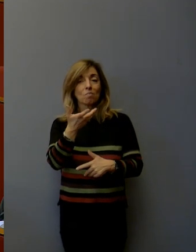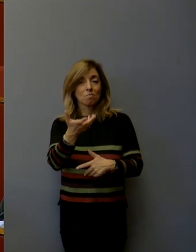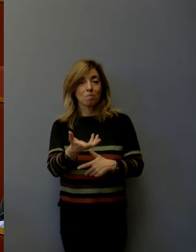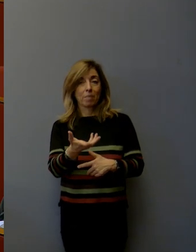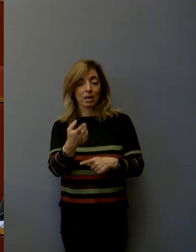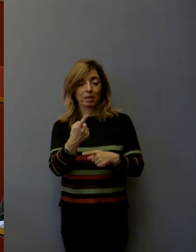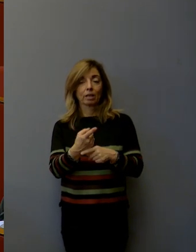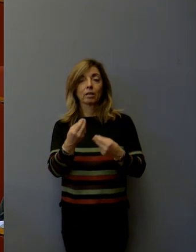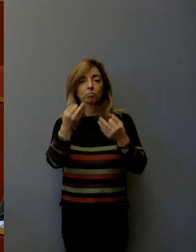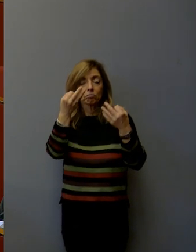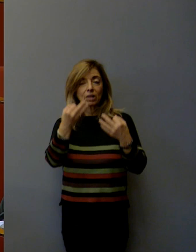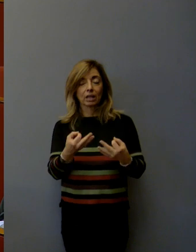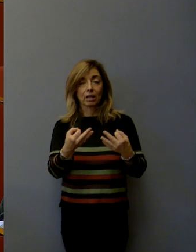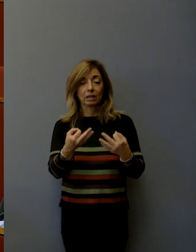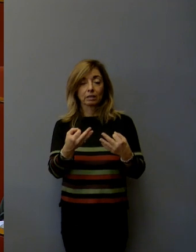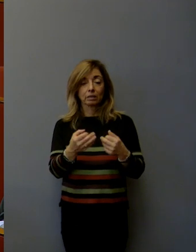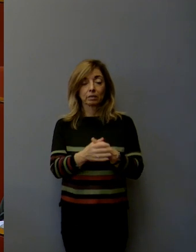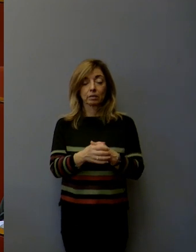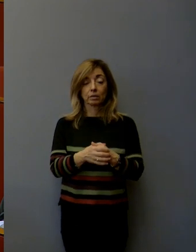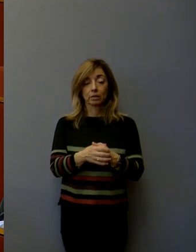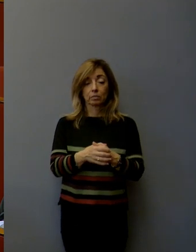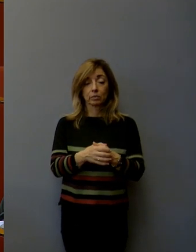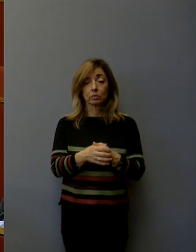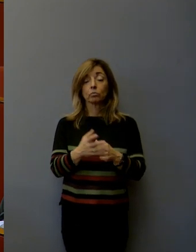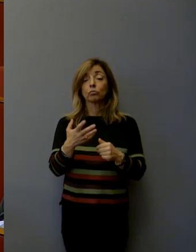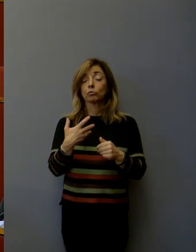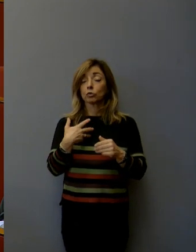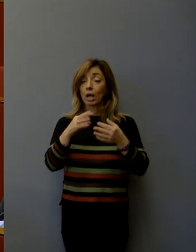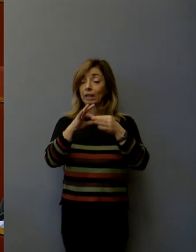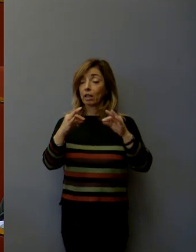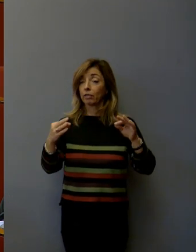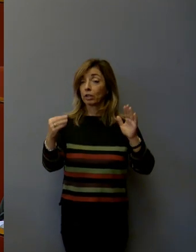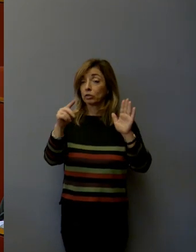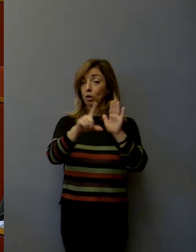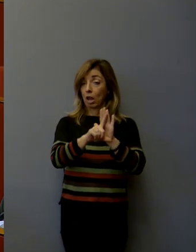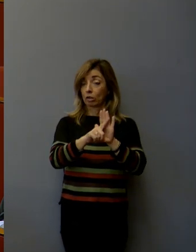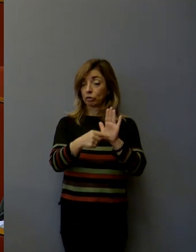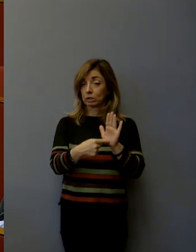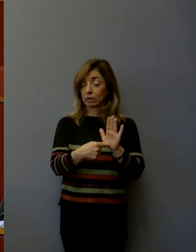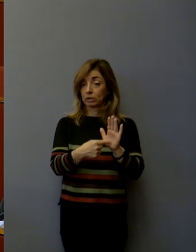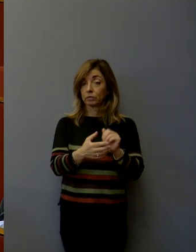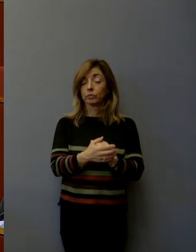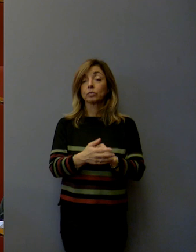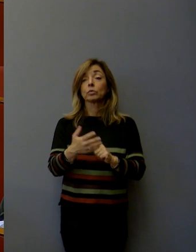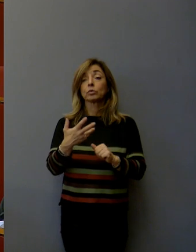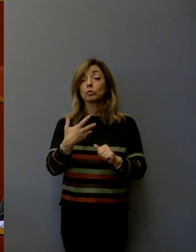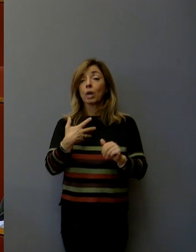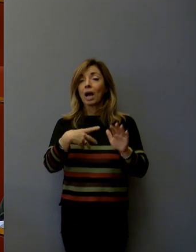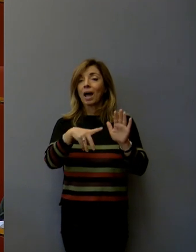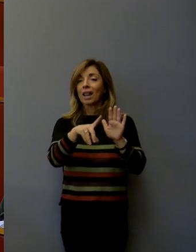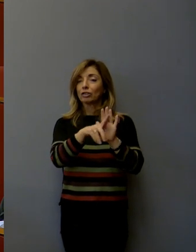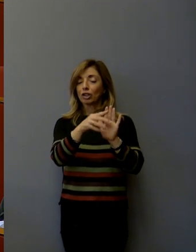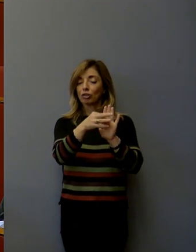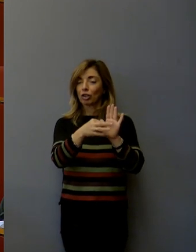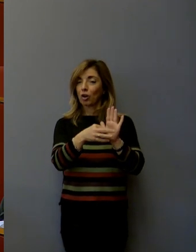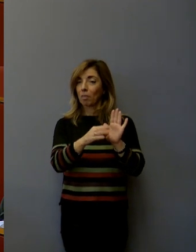garantito ha una sua definizione legislativa ha una sua legislazione che lo regolamenta